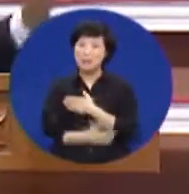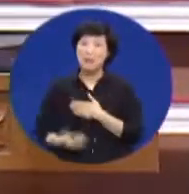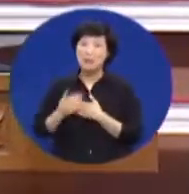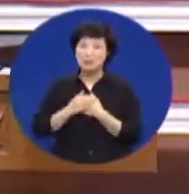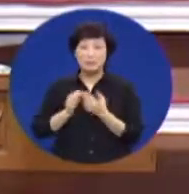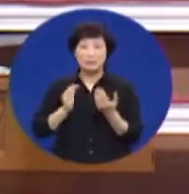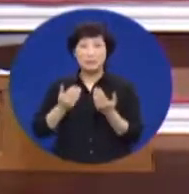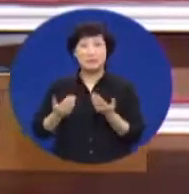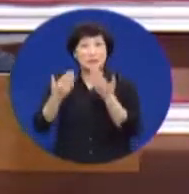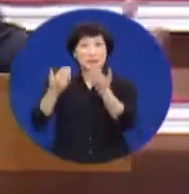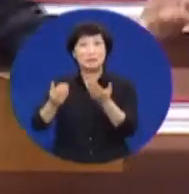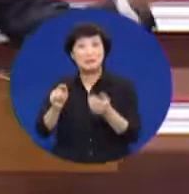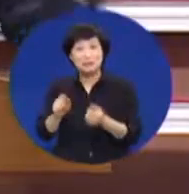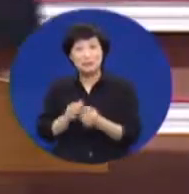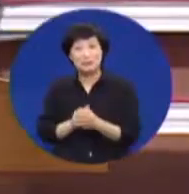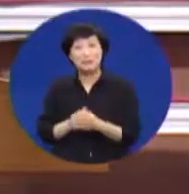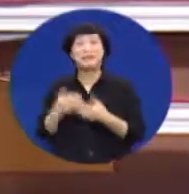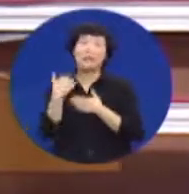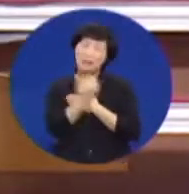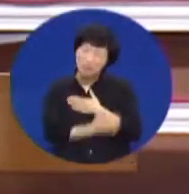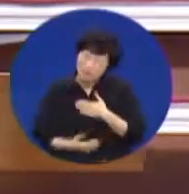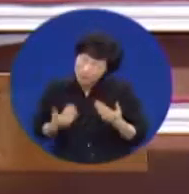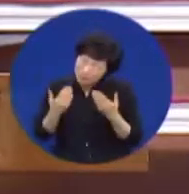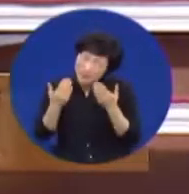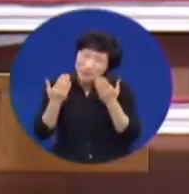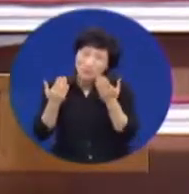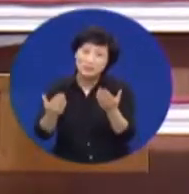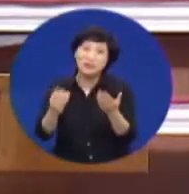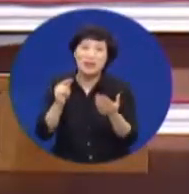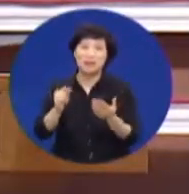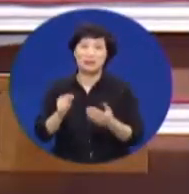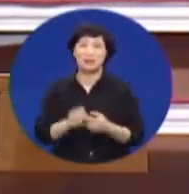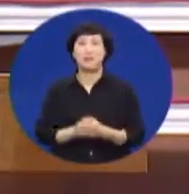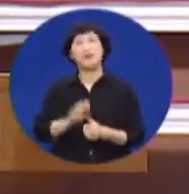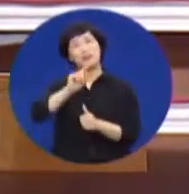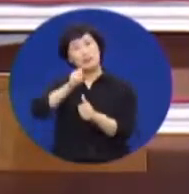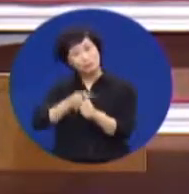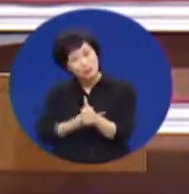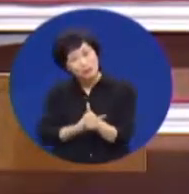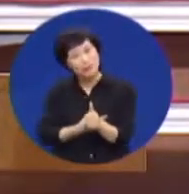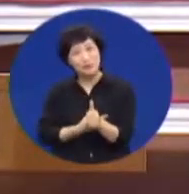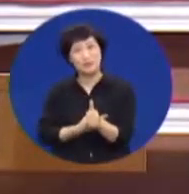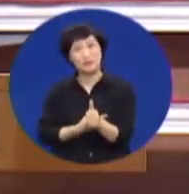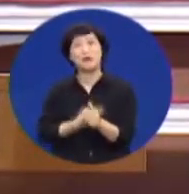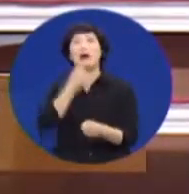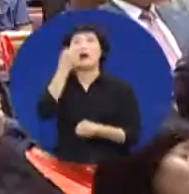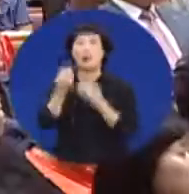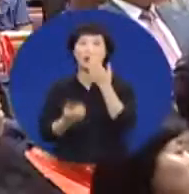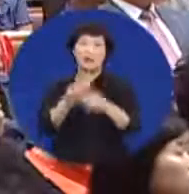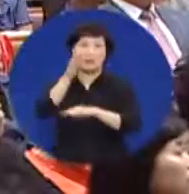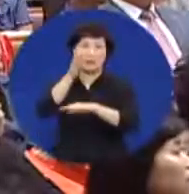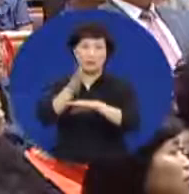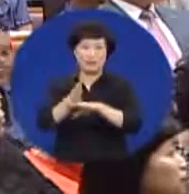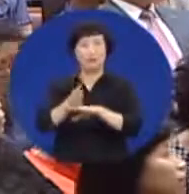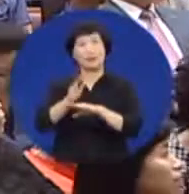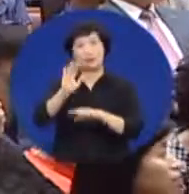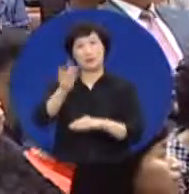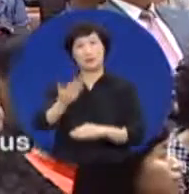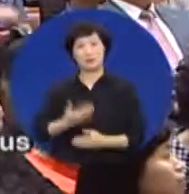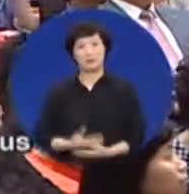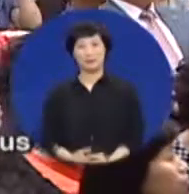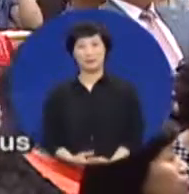몸밖에 드릴 것 없어. 이 몸 마칩니다. 막 절로 터져나온다 이 말이에요. 절로.